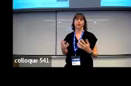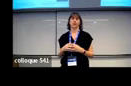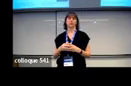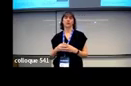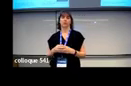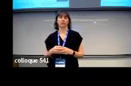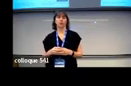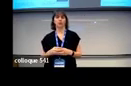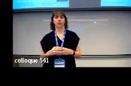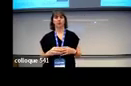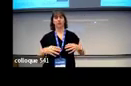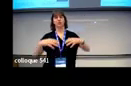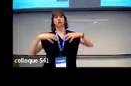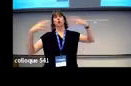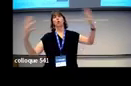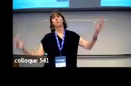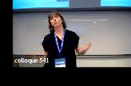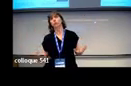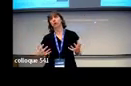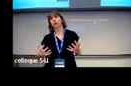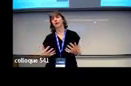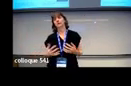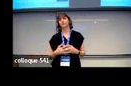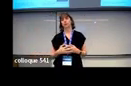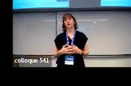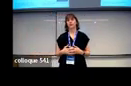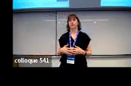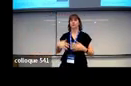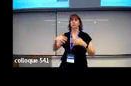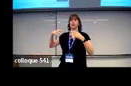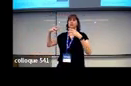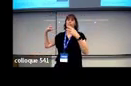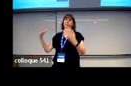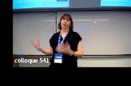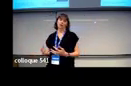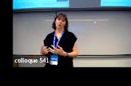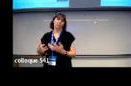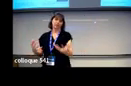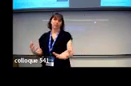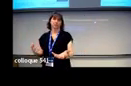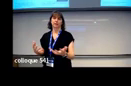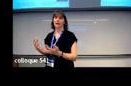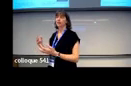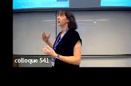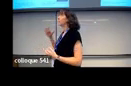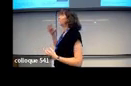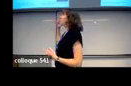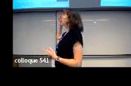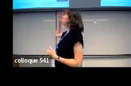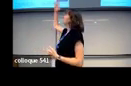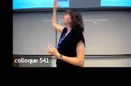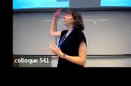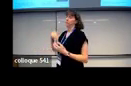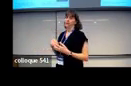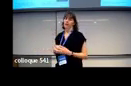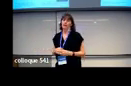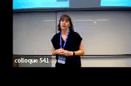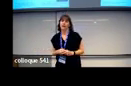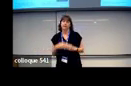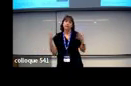mes étudiants gradués dans mon laboratoire de recherche, on met nos données disponibles gratuitement, comme par exemple sur Dryad. Puis,